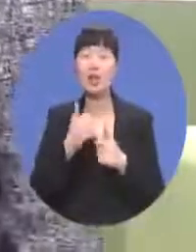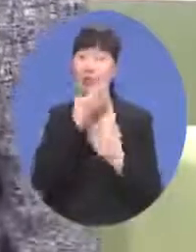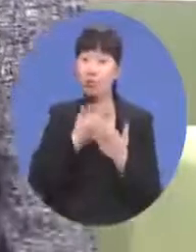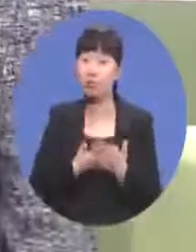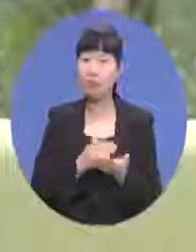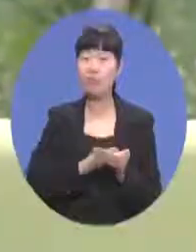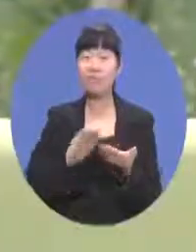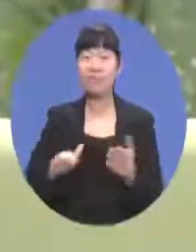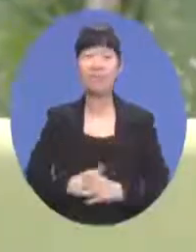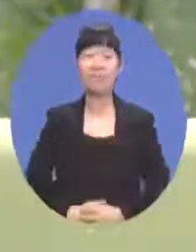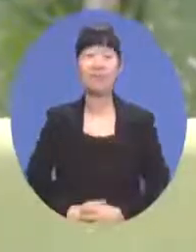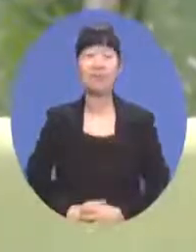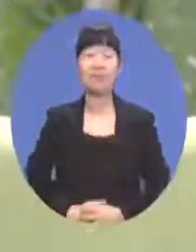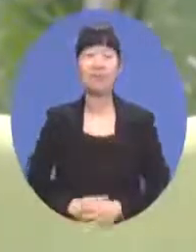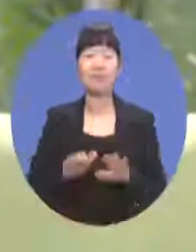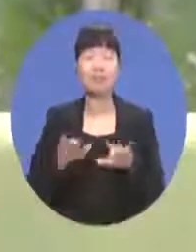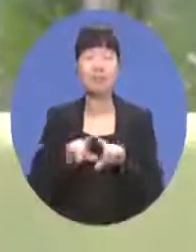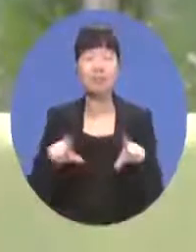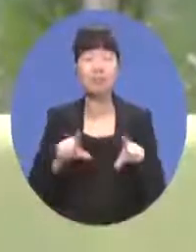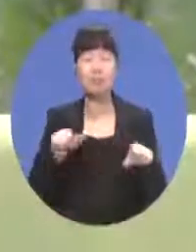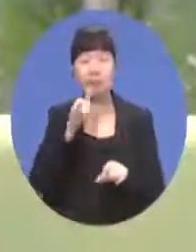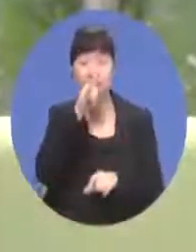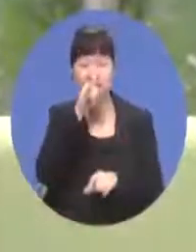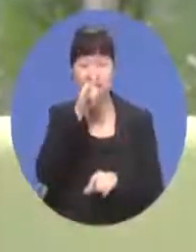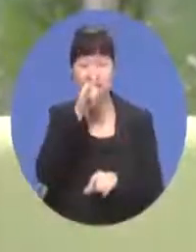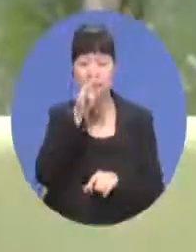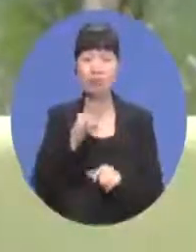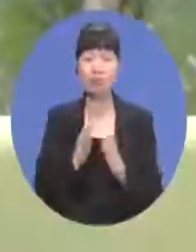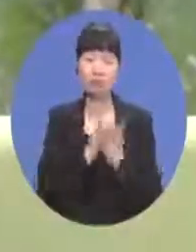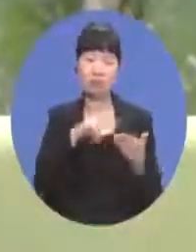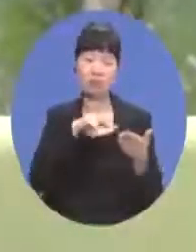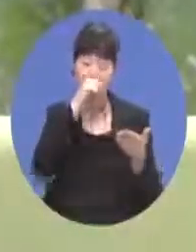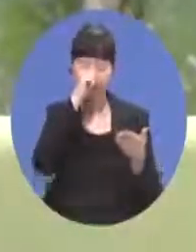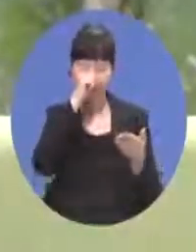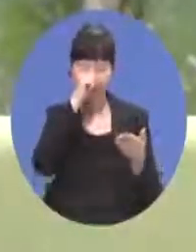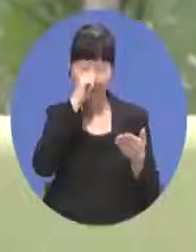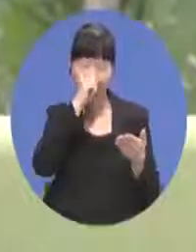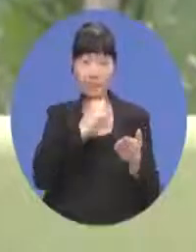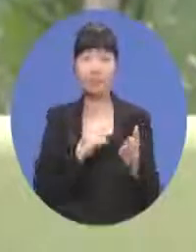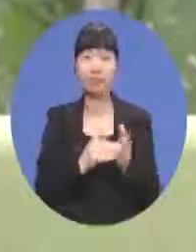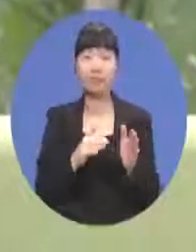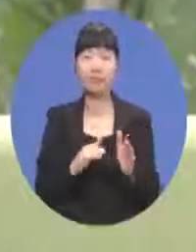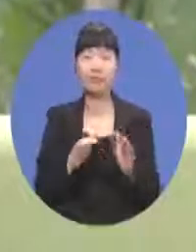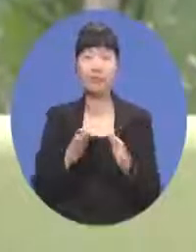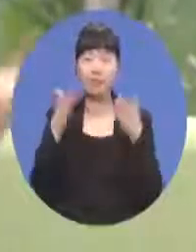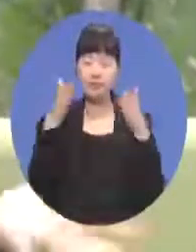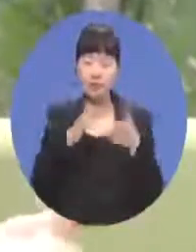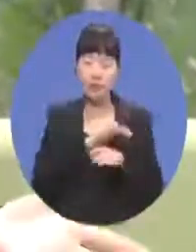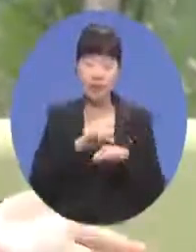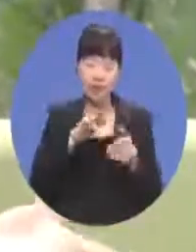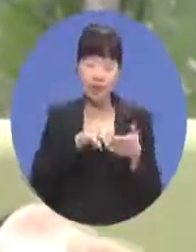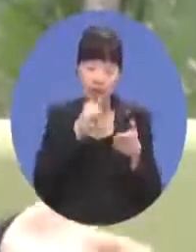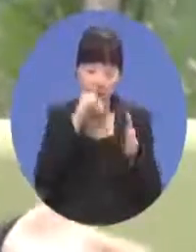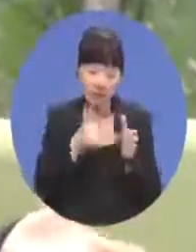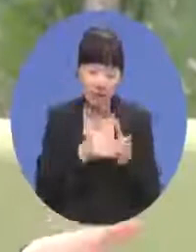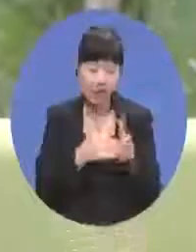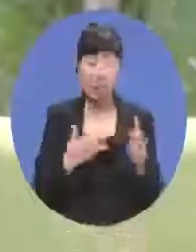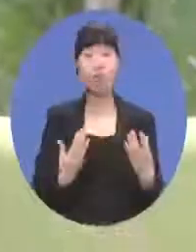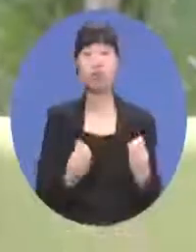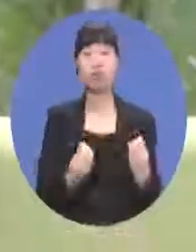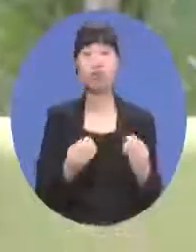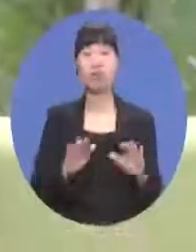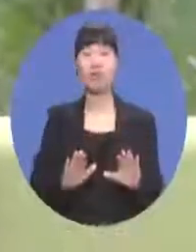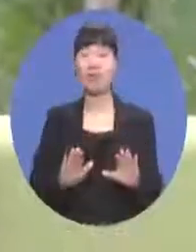네. 근데 보통 이런 아이들도 있어요, 선생님. 책 읽는 것도 참 좋아하고 그리고 굉장히 집중해서 잘 읽는데 예. 다 끝나고 나서